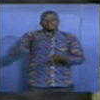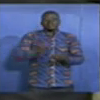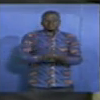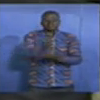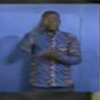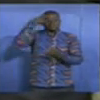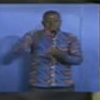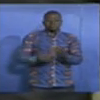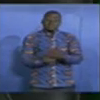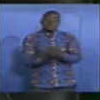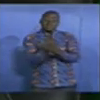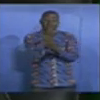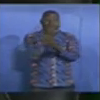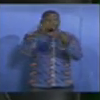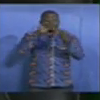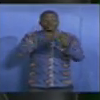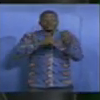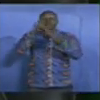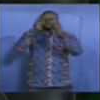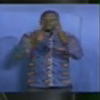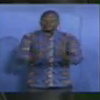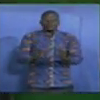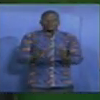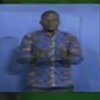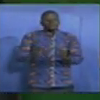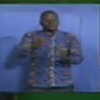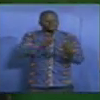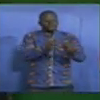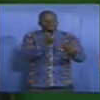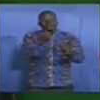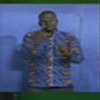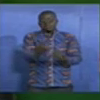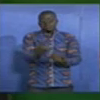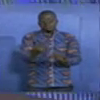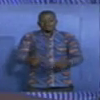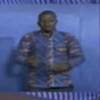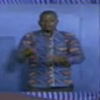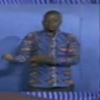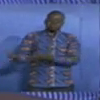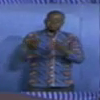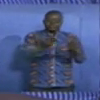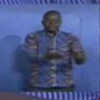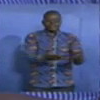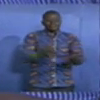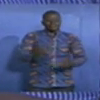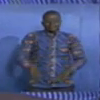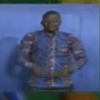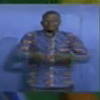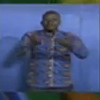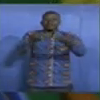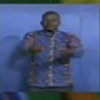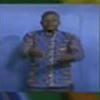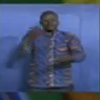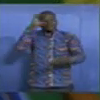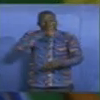promoteurs immobiliers et bien d'autres acteurs. Chacun à son niveau a tenté d'apporter sa contribution à la recherche